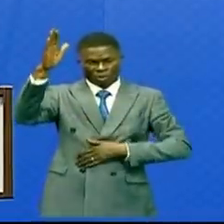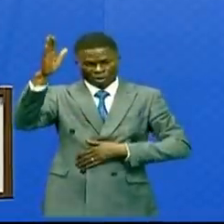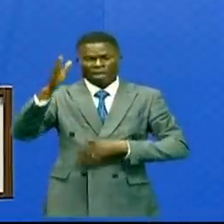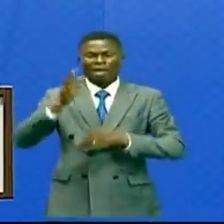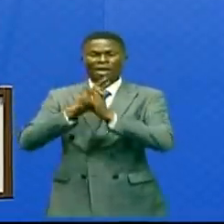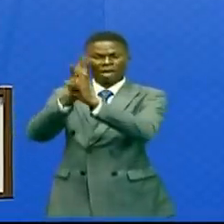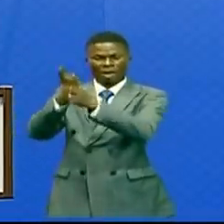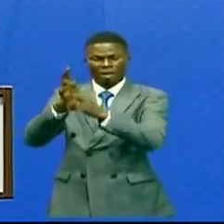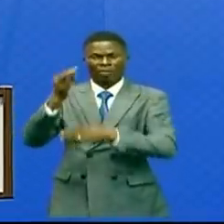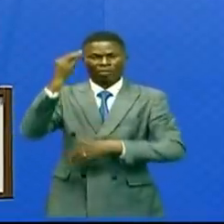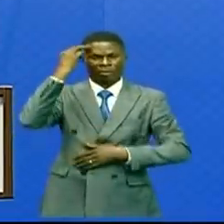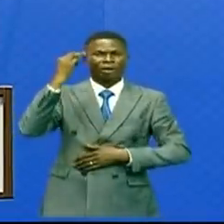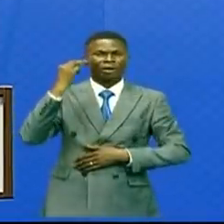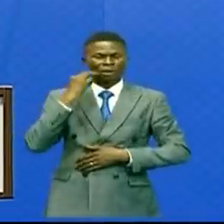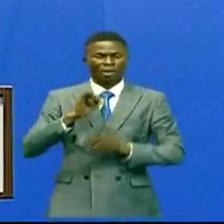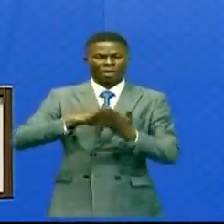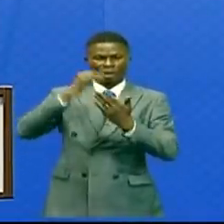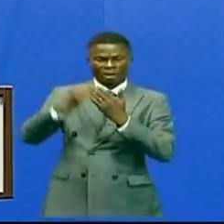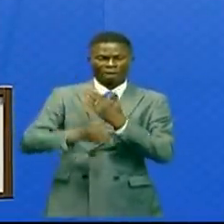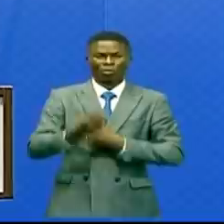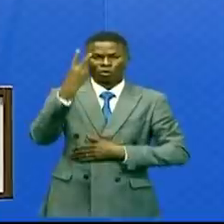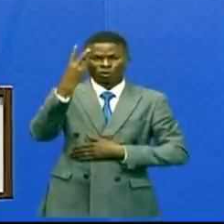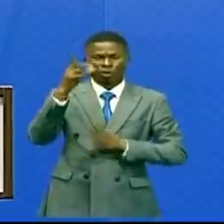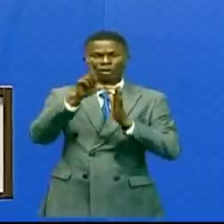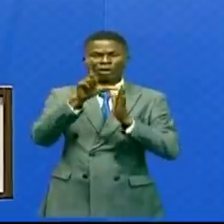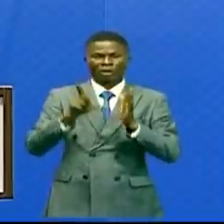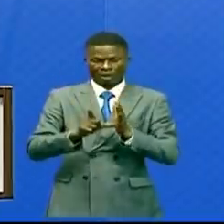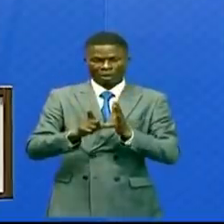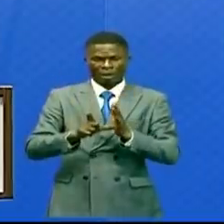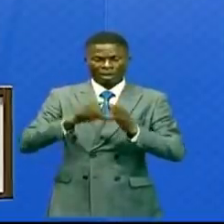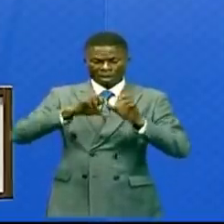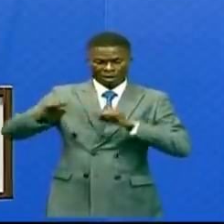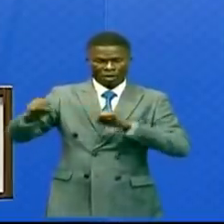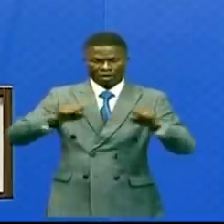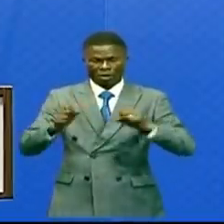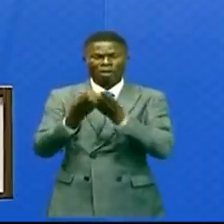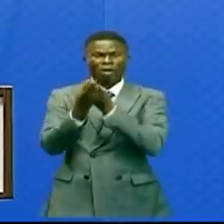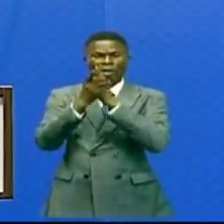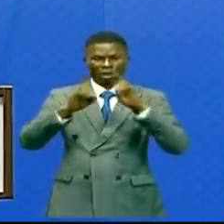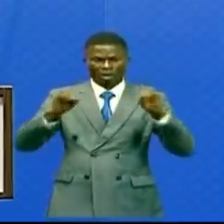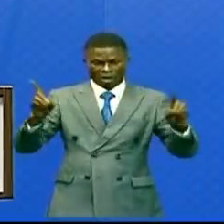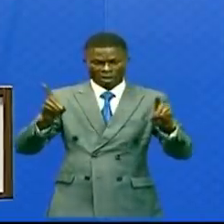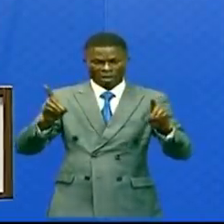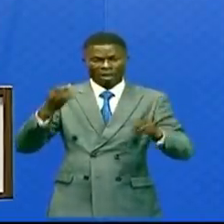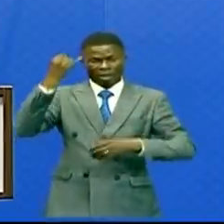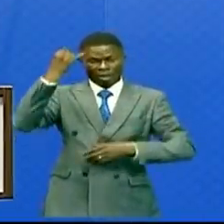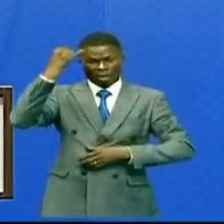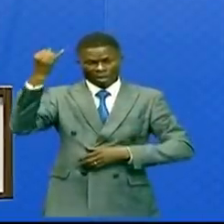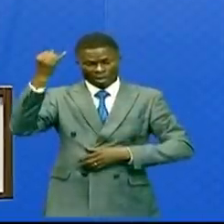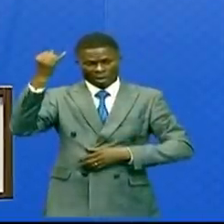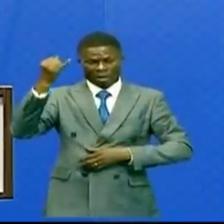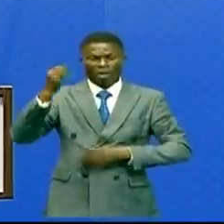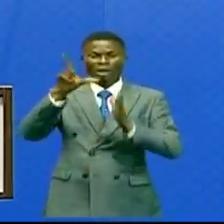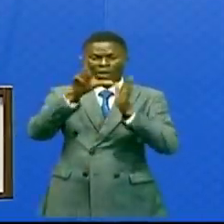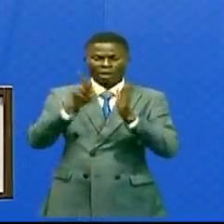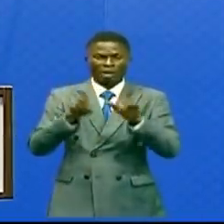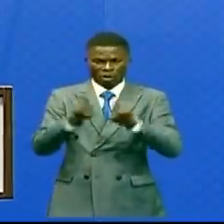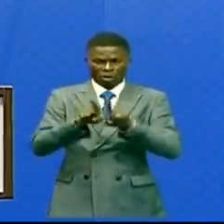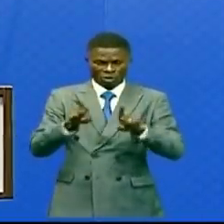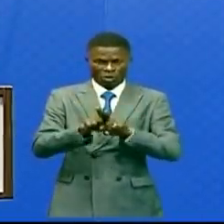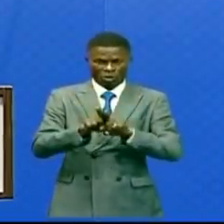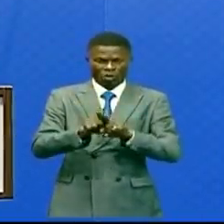soumis au Conseil deux projets de loi de ratification pour examen et délibération dans le cadre de la même loi